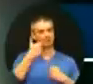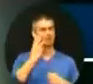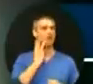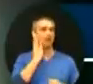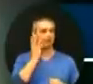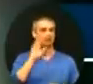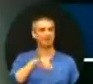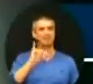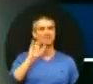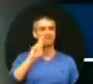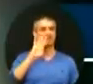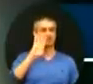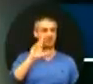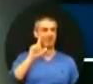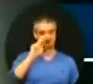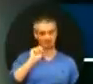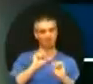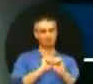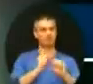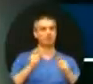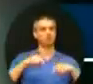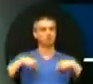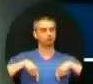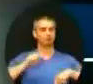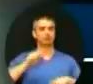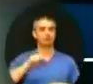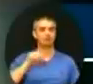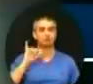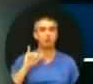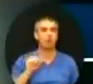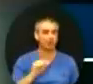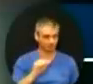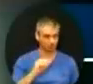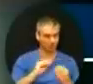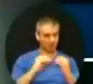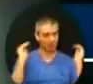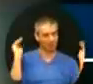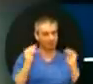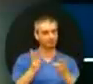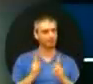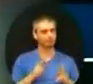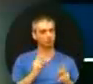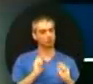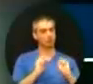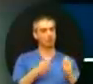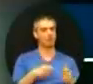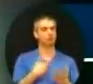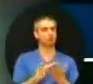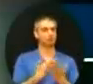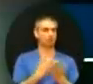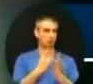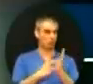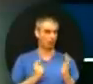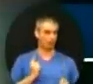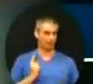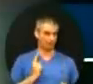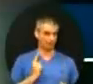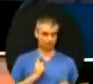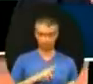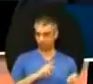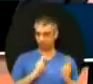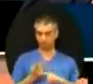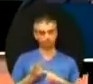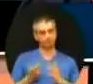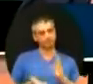שקד ויריב לוין בתמיכת יושב ראש הכנסת יולי אדלשטיין לצמצם את האפשרות להגשת הצעות חוק פרטיות ולעומת